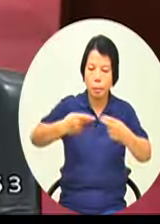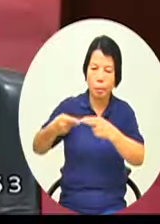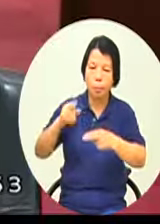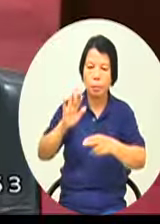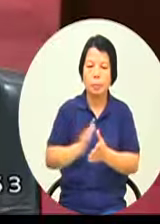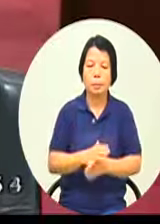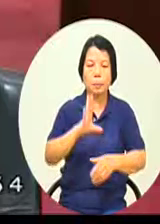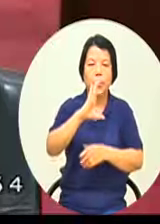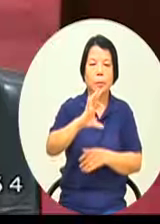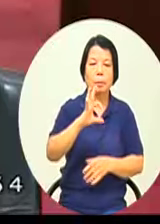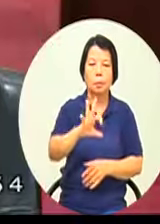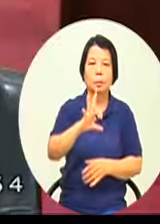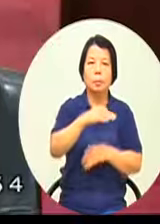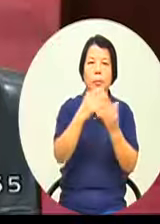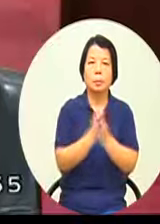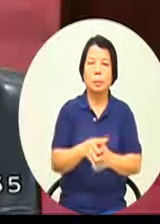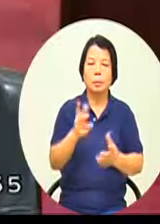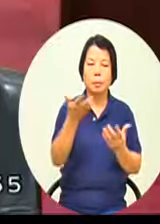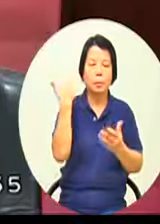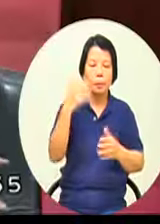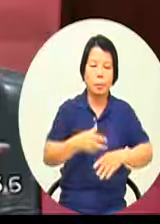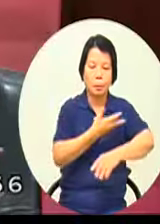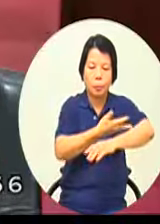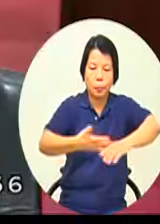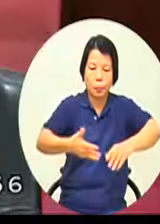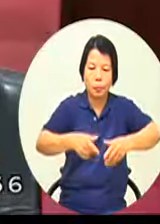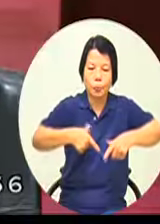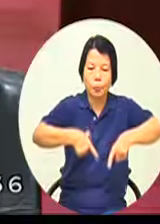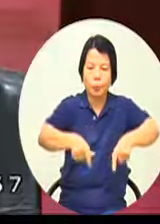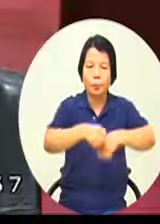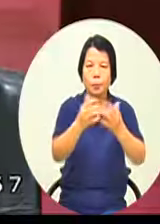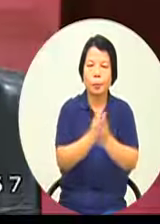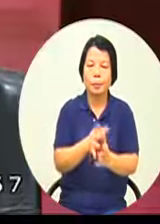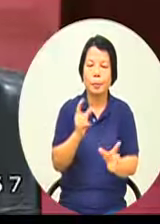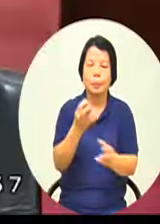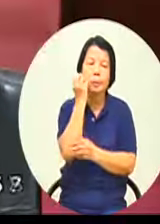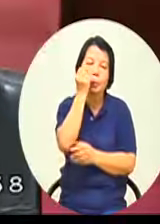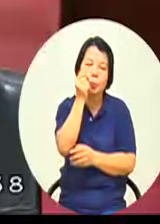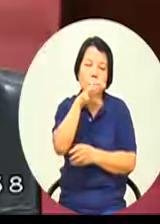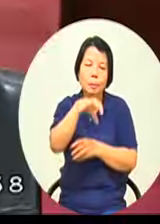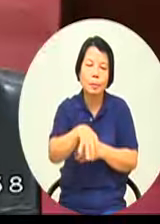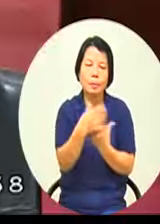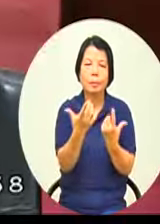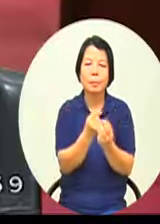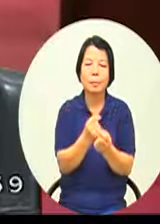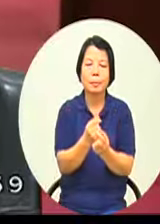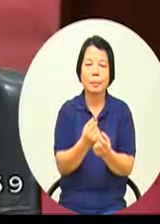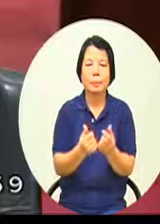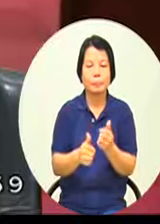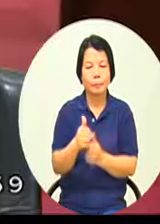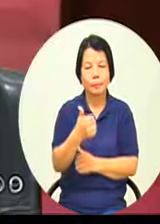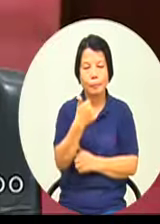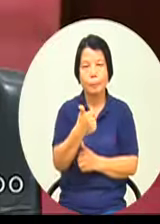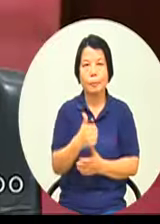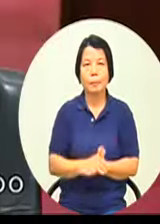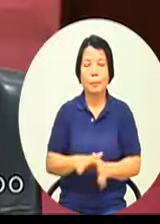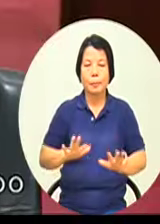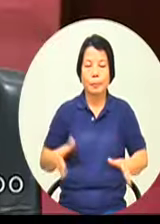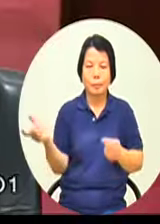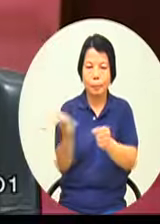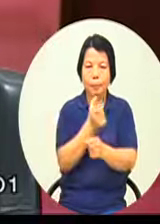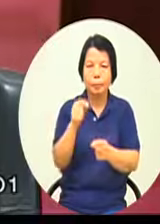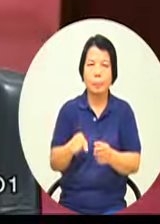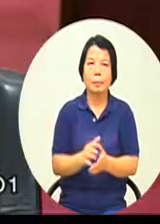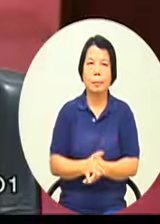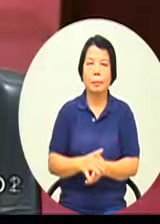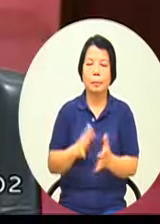括厕所，刚才一条沟，起码拢变作吼，像个观光路比观光路写个较好哦。啊，所以咧，就是讲这个这边的风台的